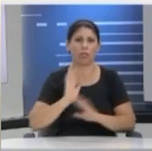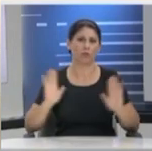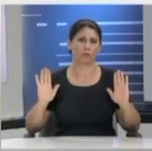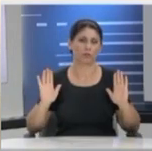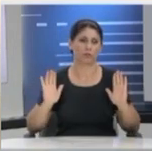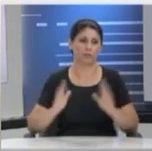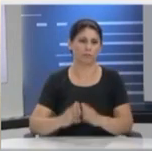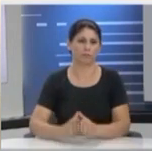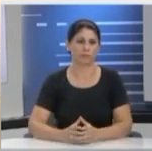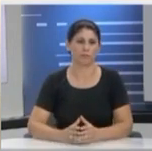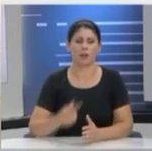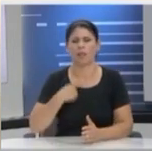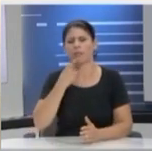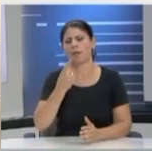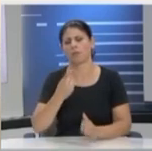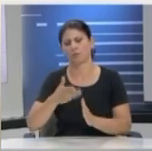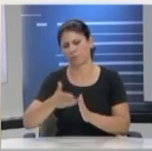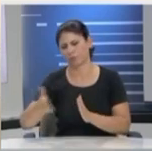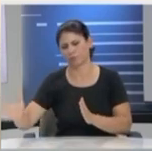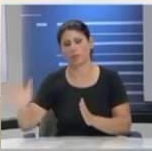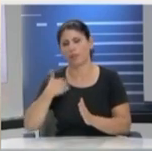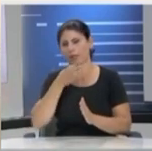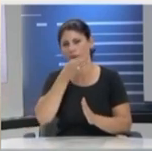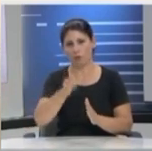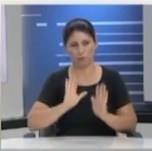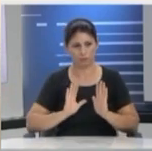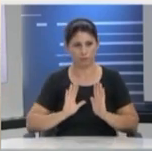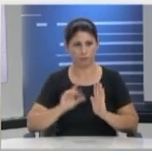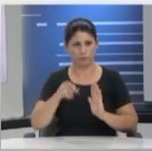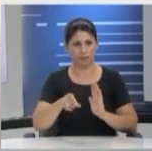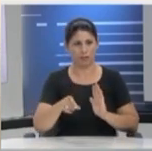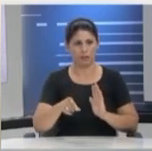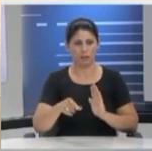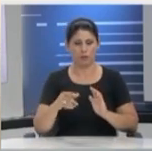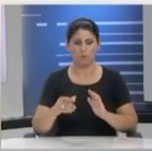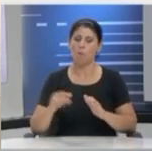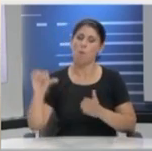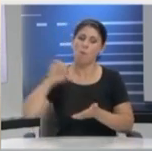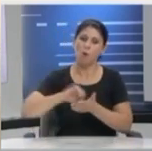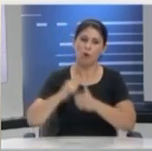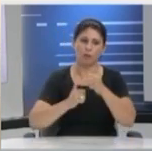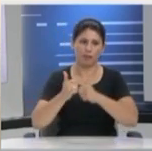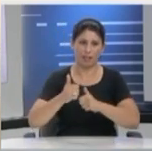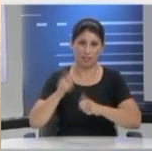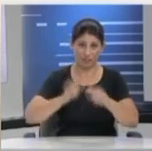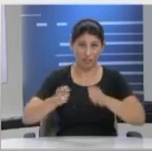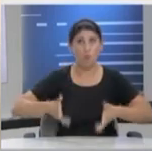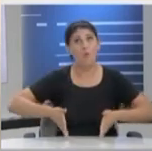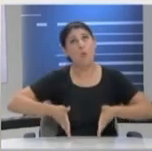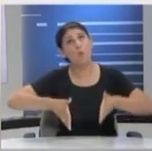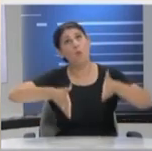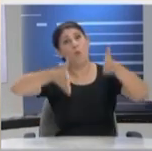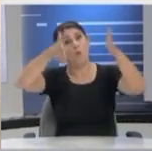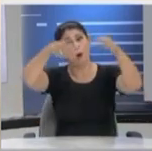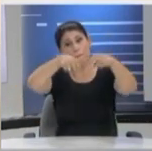λάθος. Δεν θα πω τα υπόλοιπα. Γιατί για μένα το ελληνικό είναι ένα πολεοδομικό έγκλημα. Θα στήσετε ουρανοξύστες